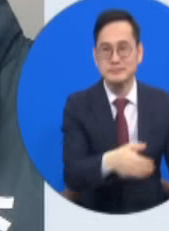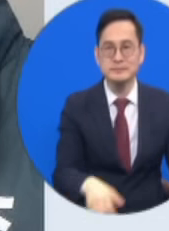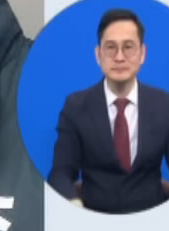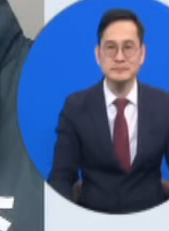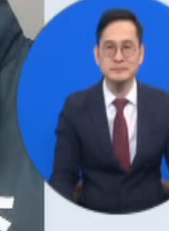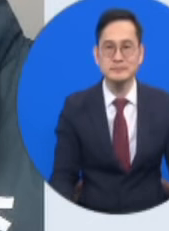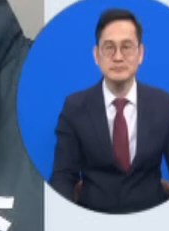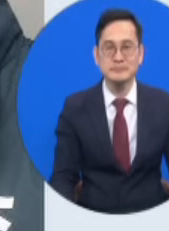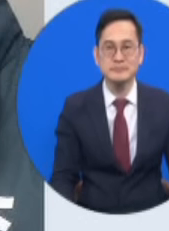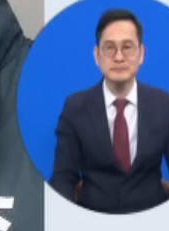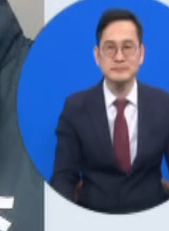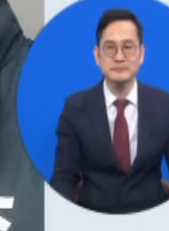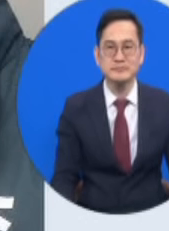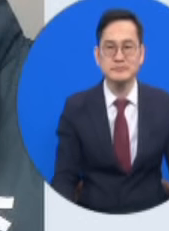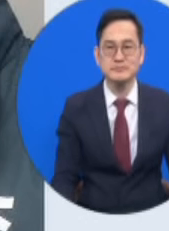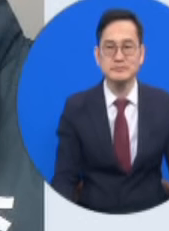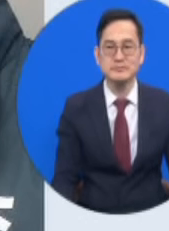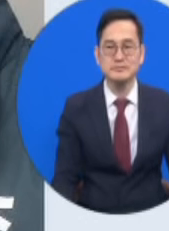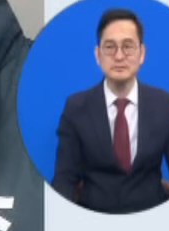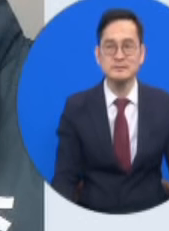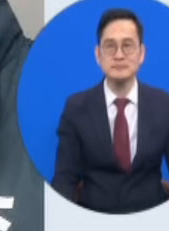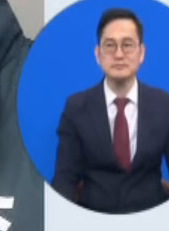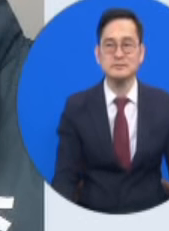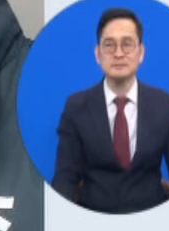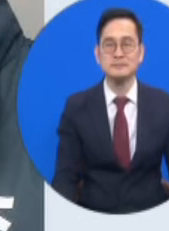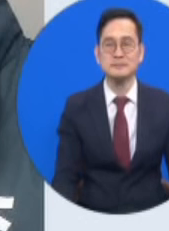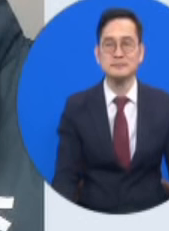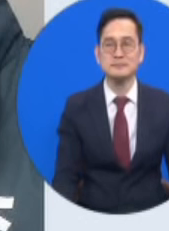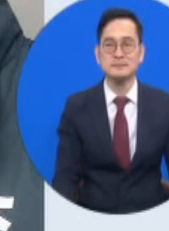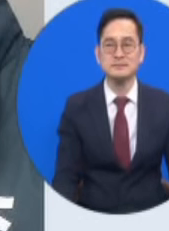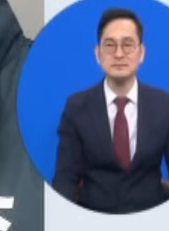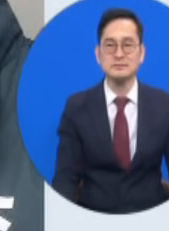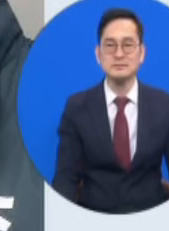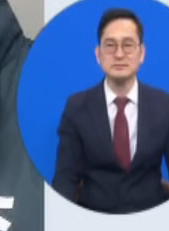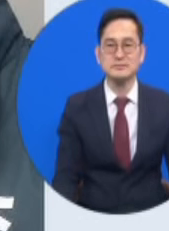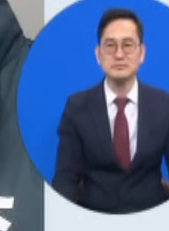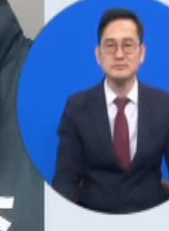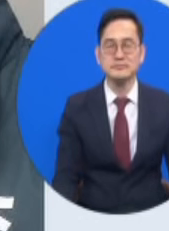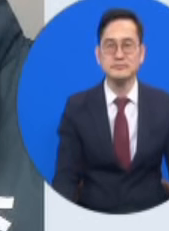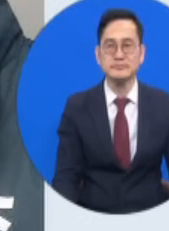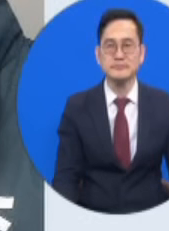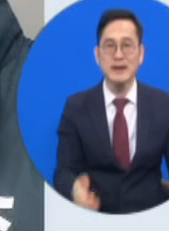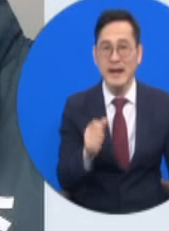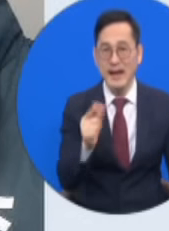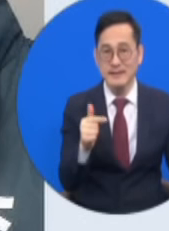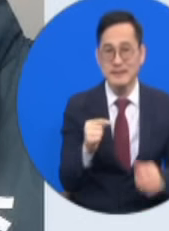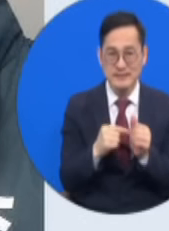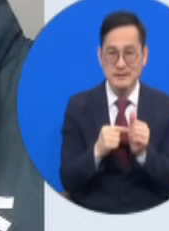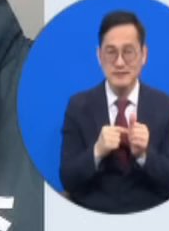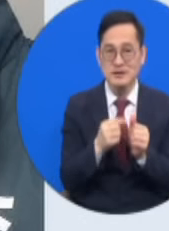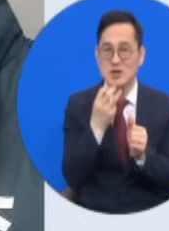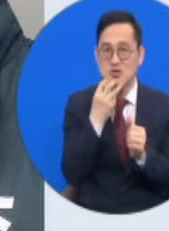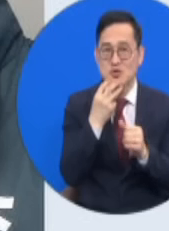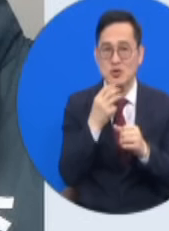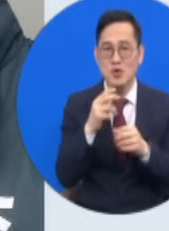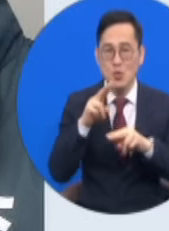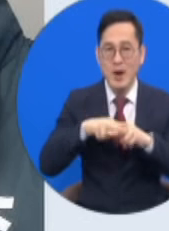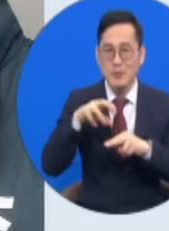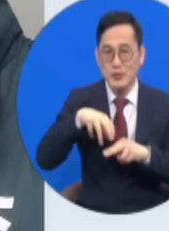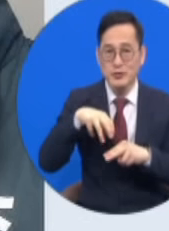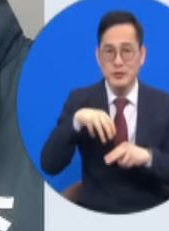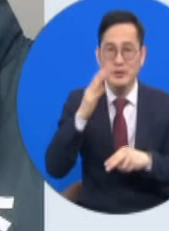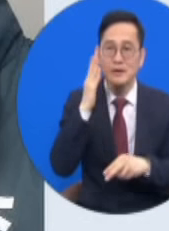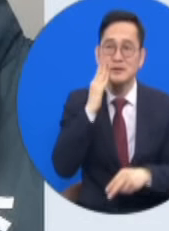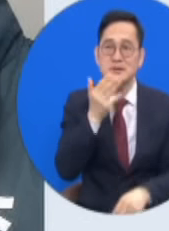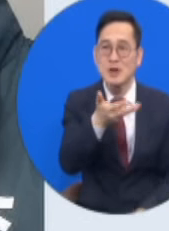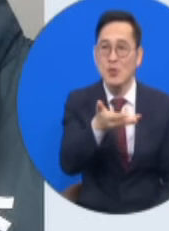마지막은 용산이고요. 이 대표의 마지막 유세지는 본인의 지역구 개양입니다. 한동훈 비대위원장은 서울 광화문